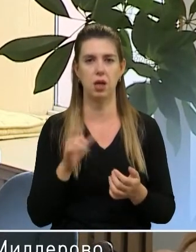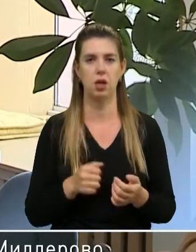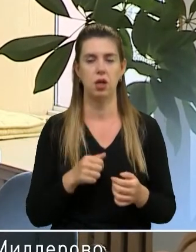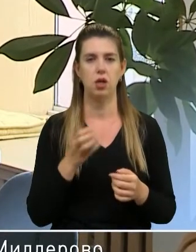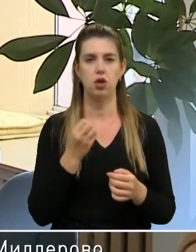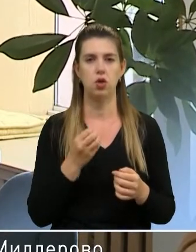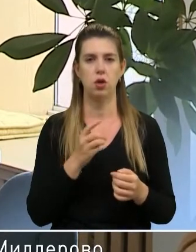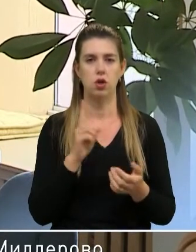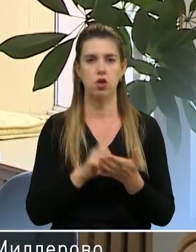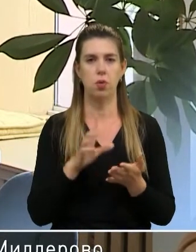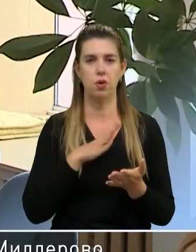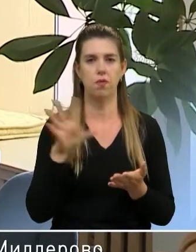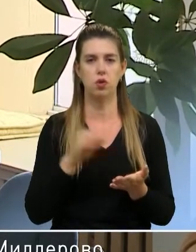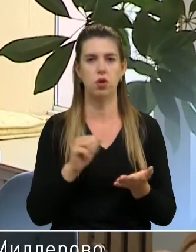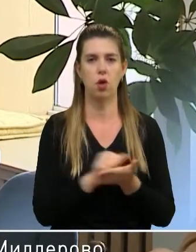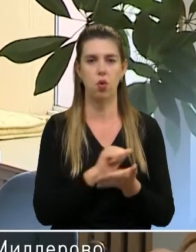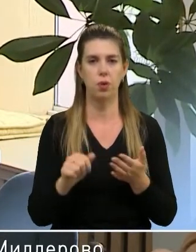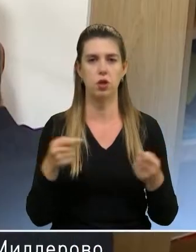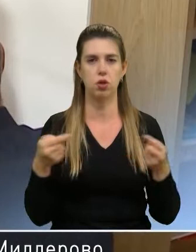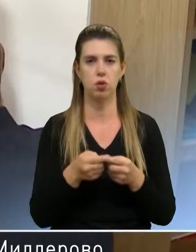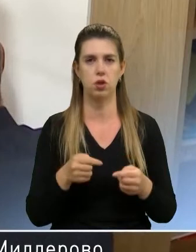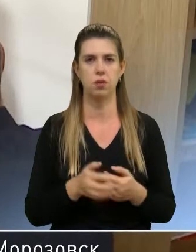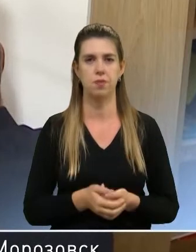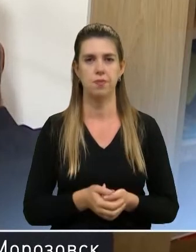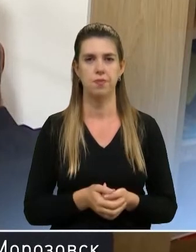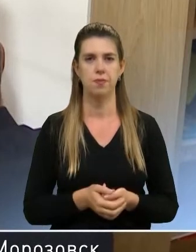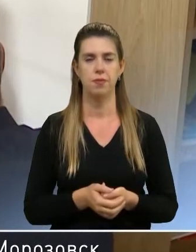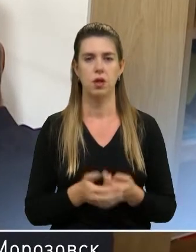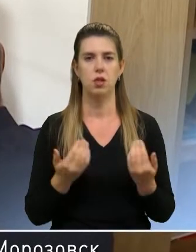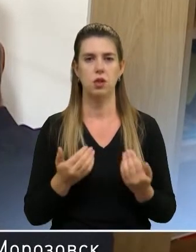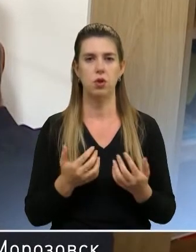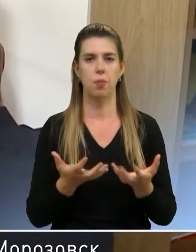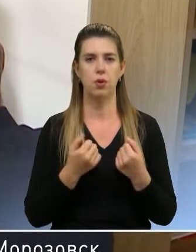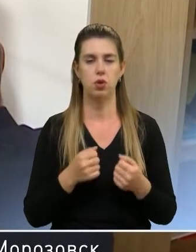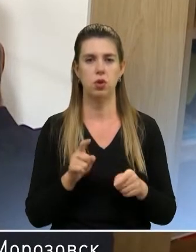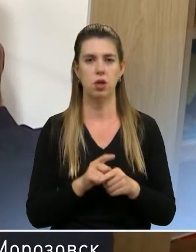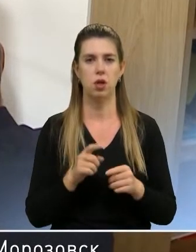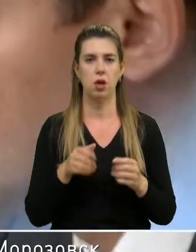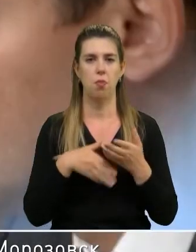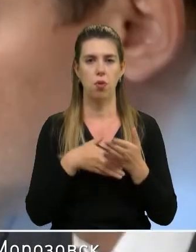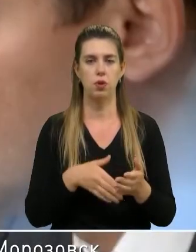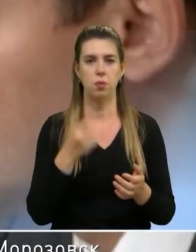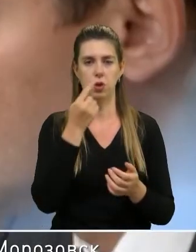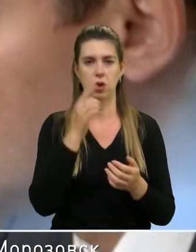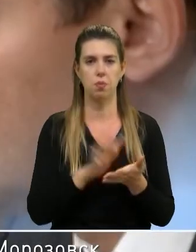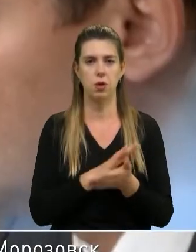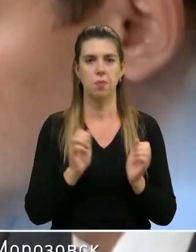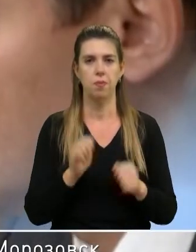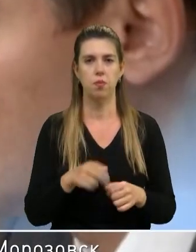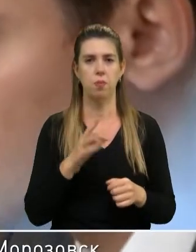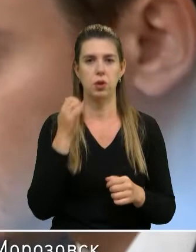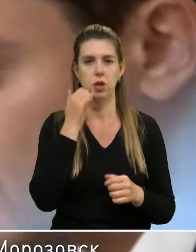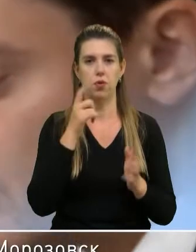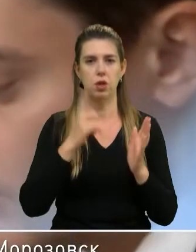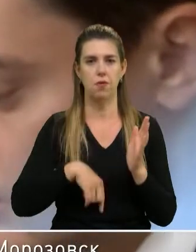помимо тех, которые существовали ранее. Сегодня получить экстренную бесплатную психологическую помощь можно по телефону